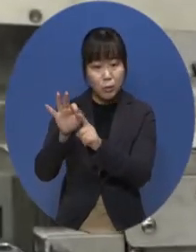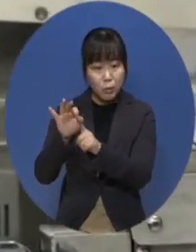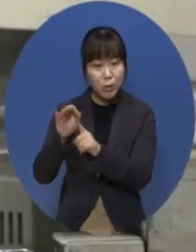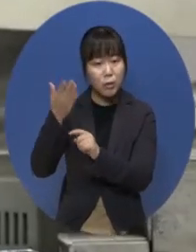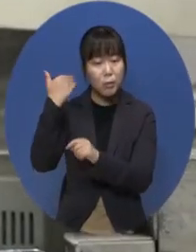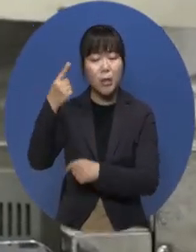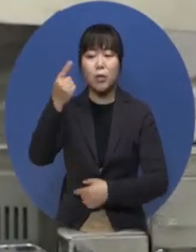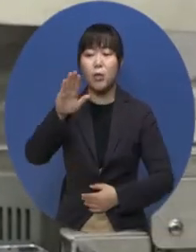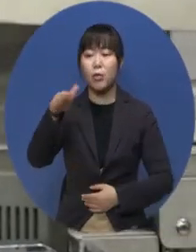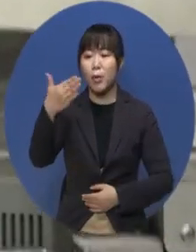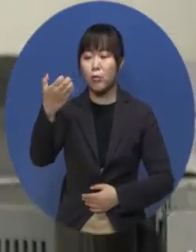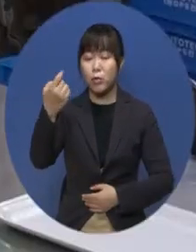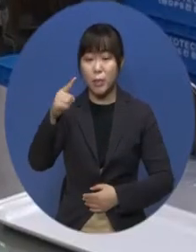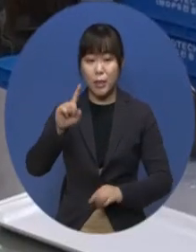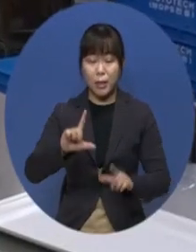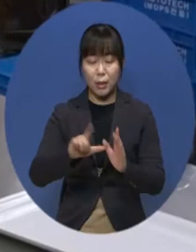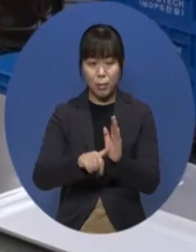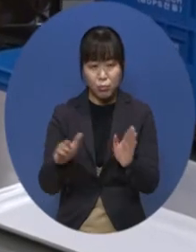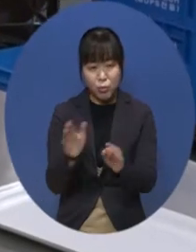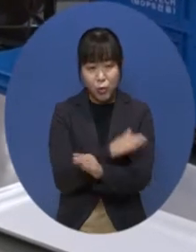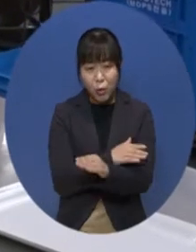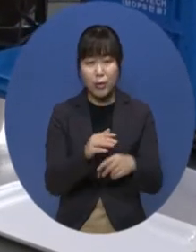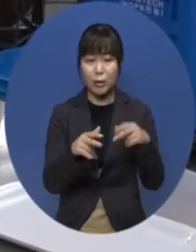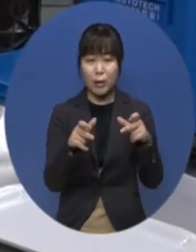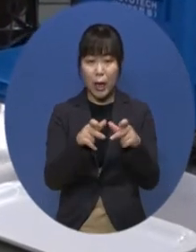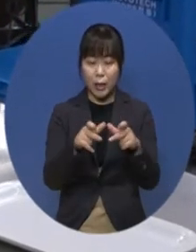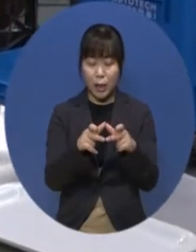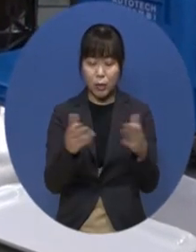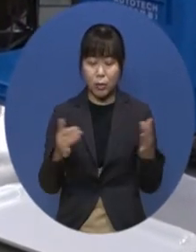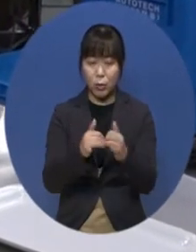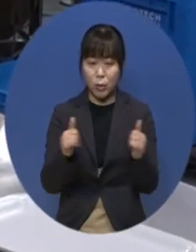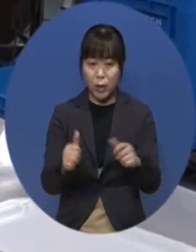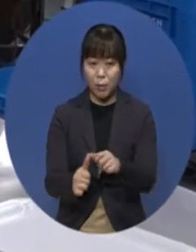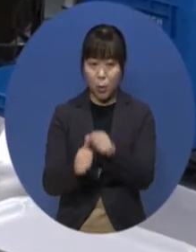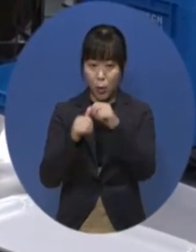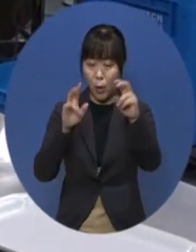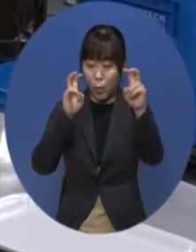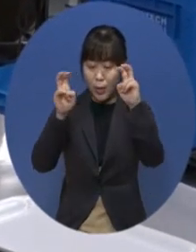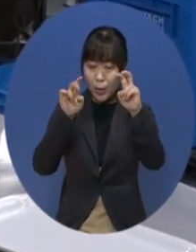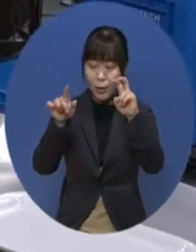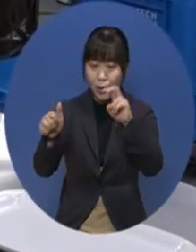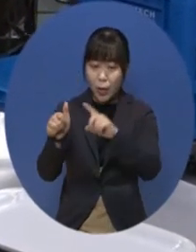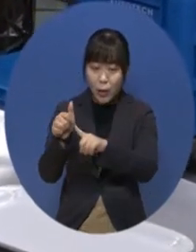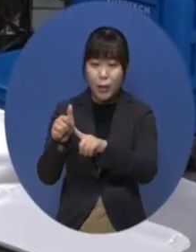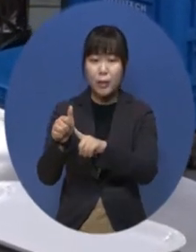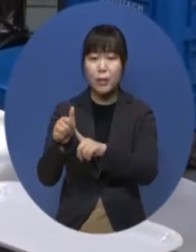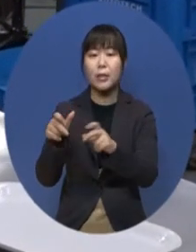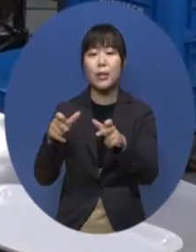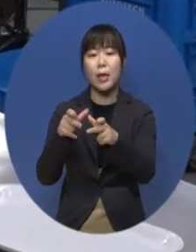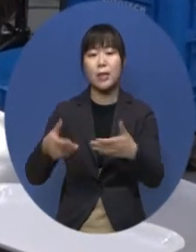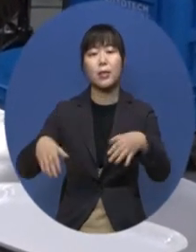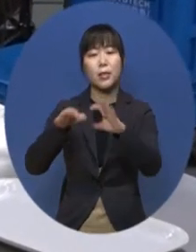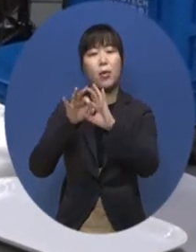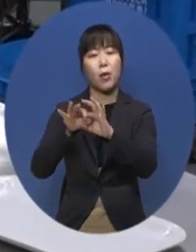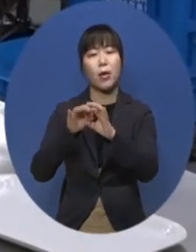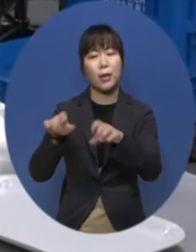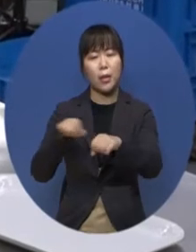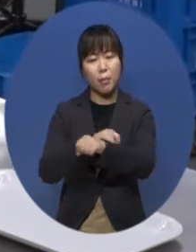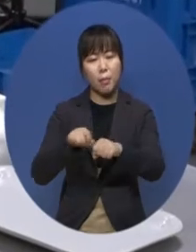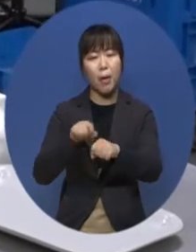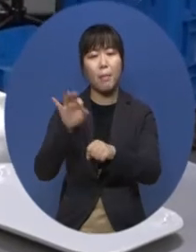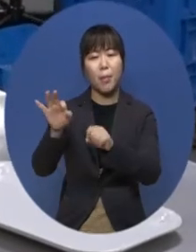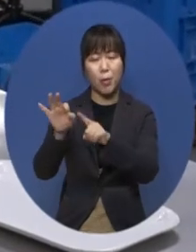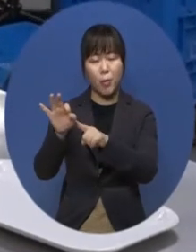지난 1991년부터 장애인 근로자를 고용한 사업주에게 장애인 시설 설치 등에 따른 특별